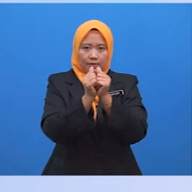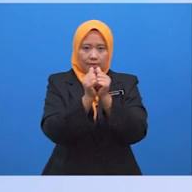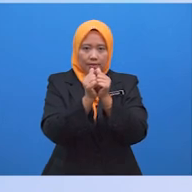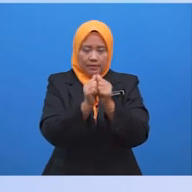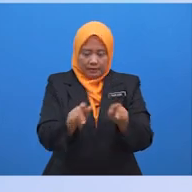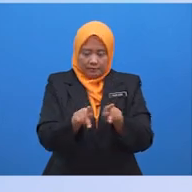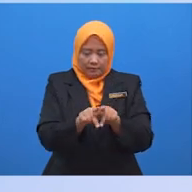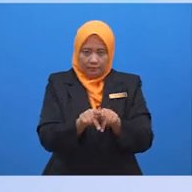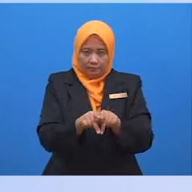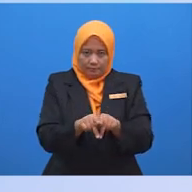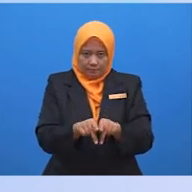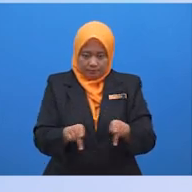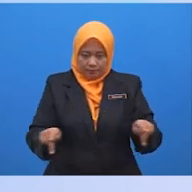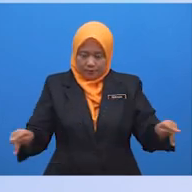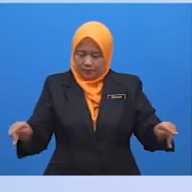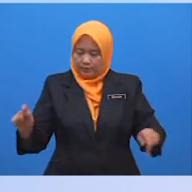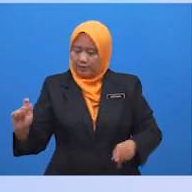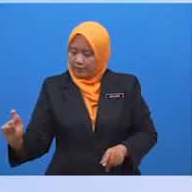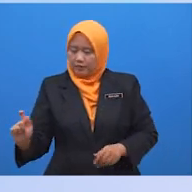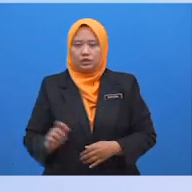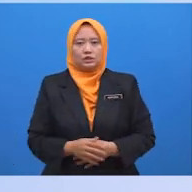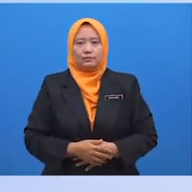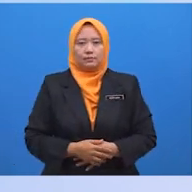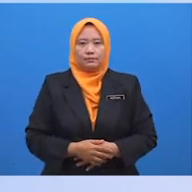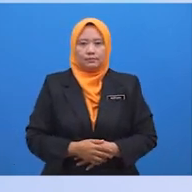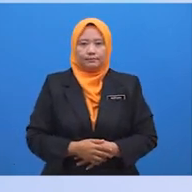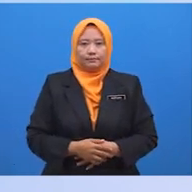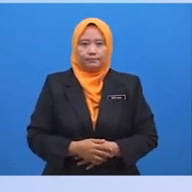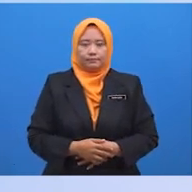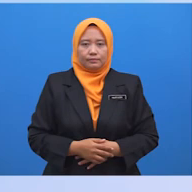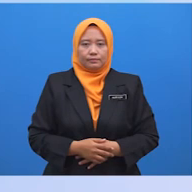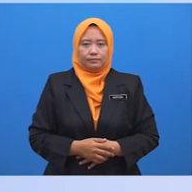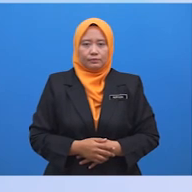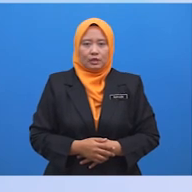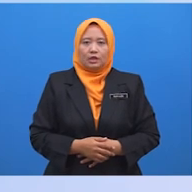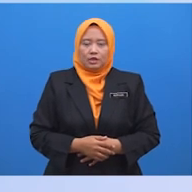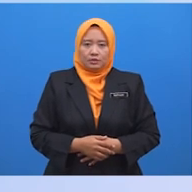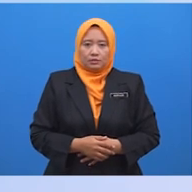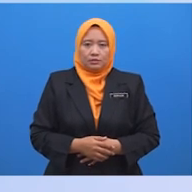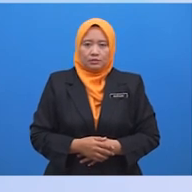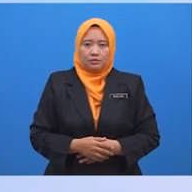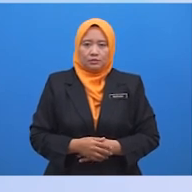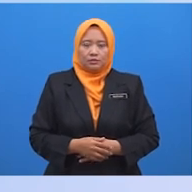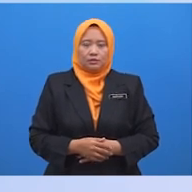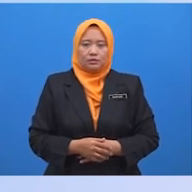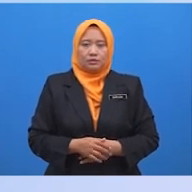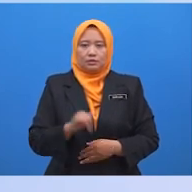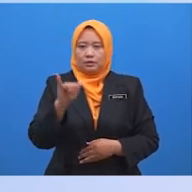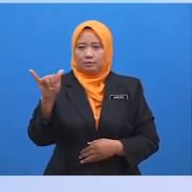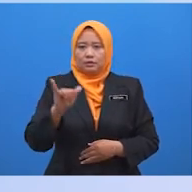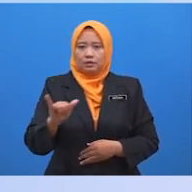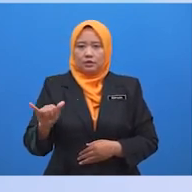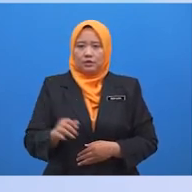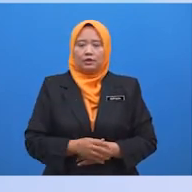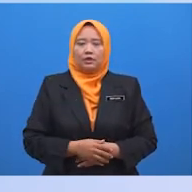titik pada satu garis lurus yang selari dengan paksi X sama dengan kosong.